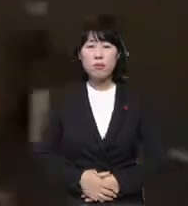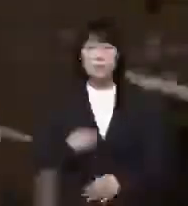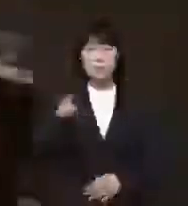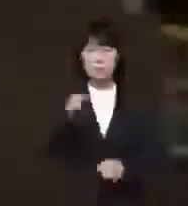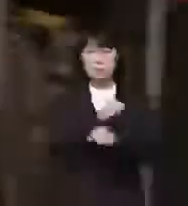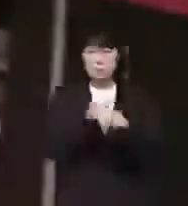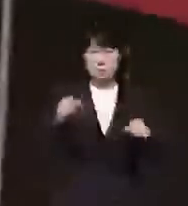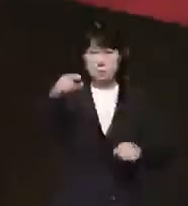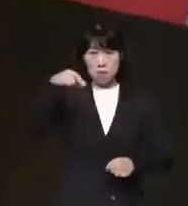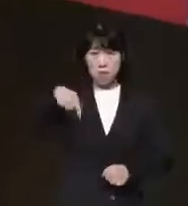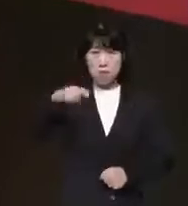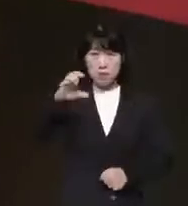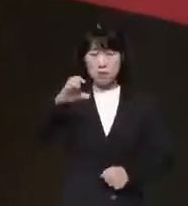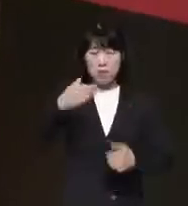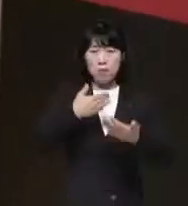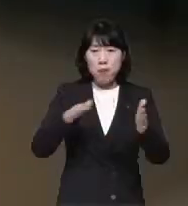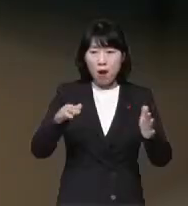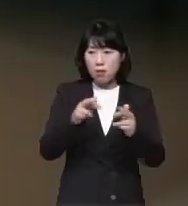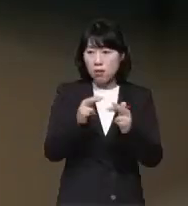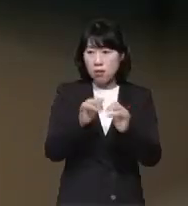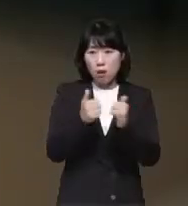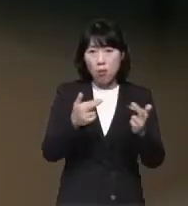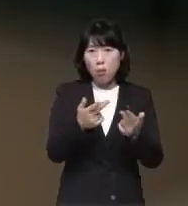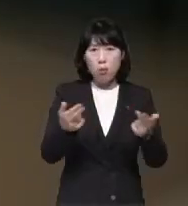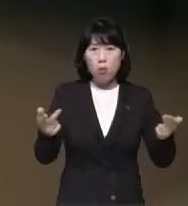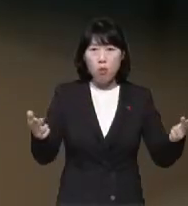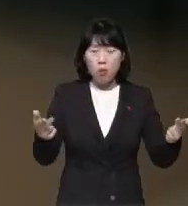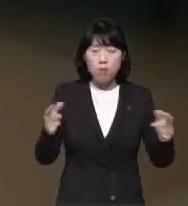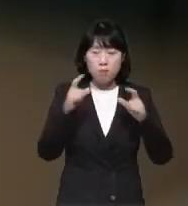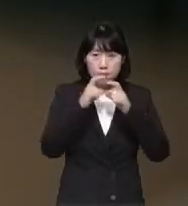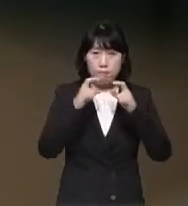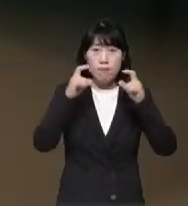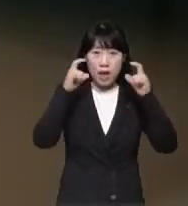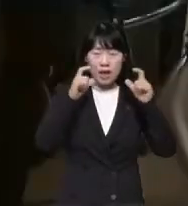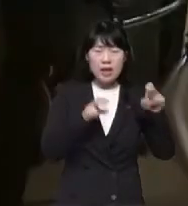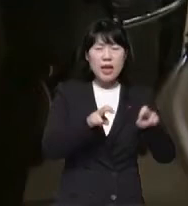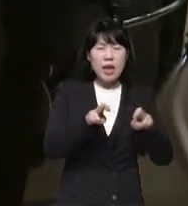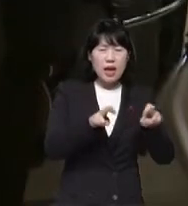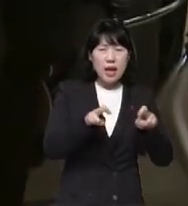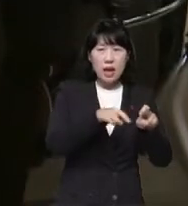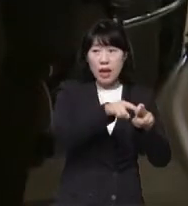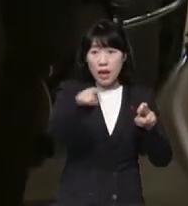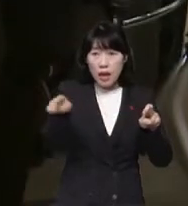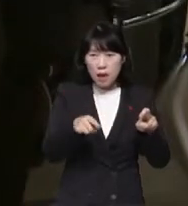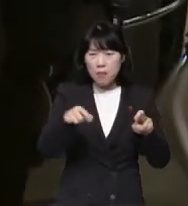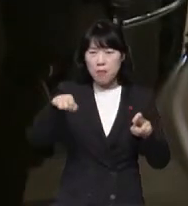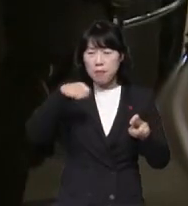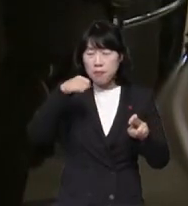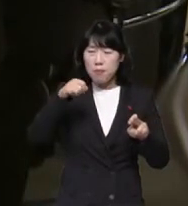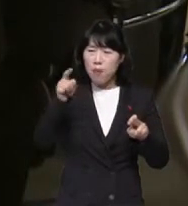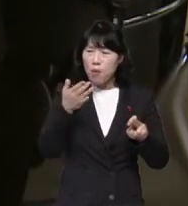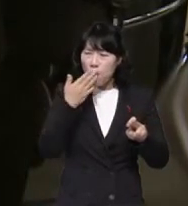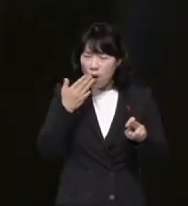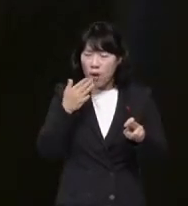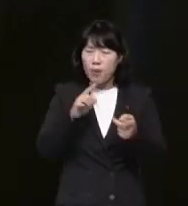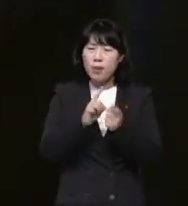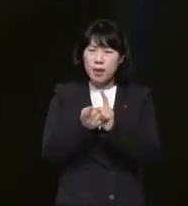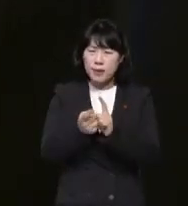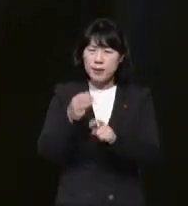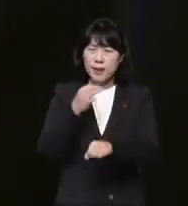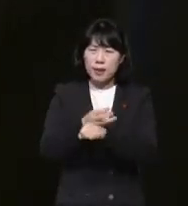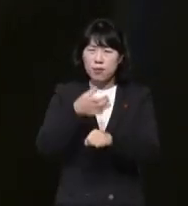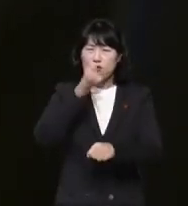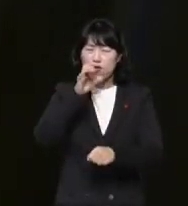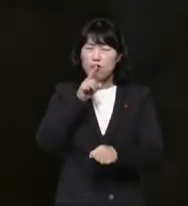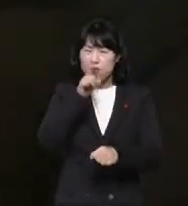넓은 PC방 한 켠이 텅 비어 있습니다. 마스크를 쓰고 게임을 하는 손님들은 음식 대신 간단한 음료만